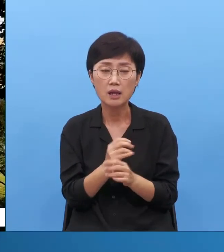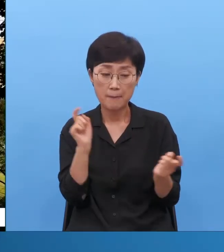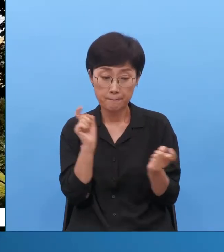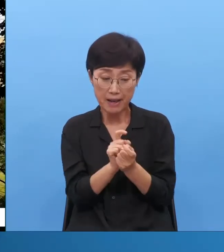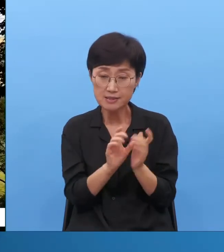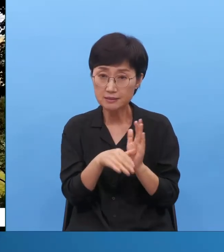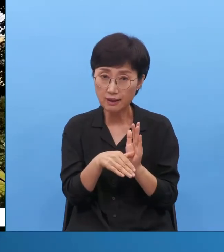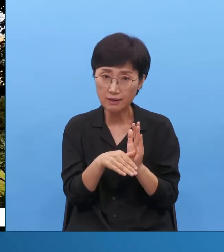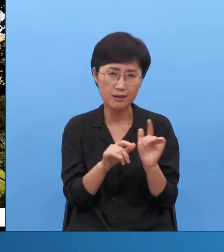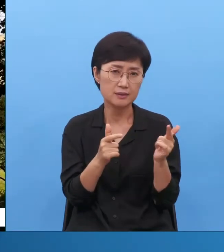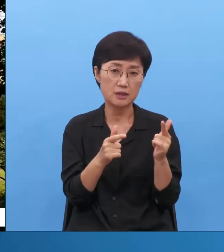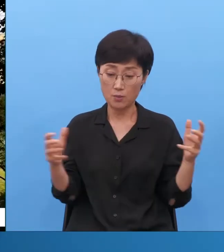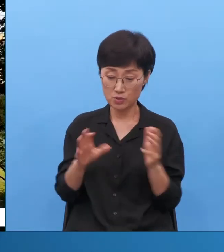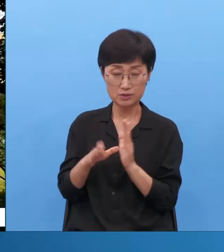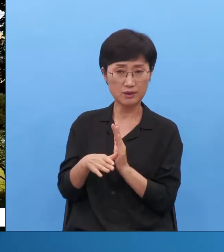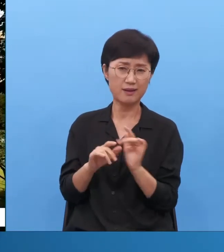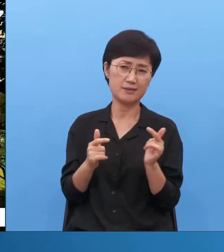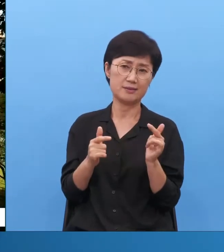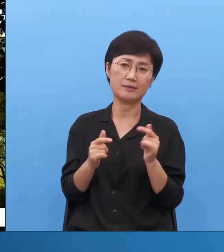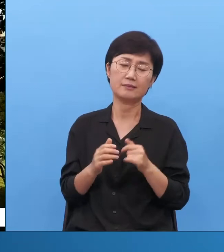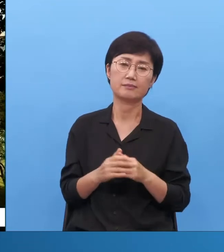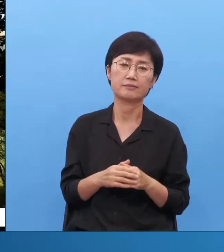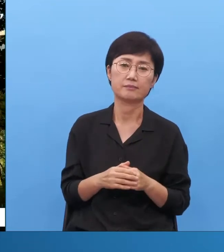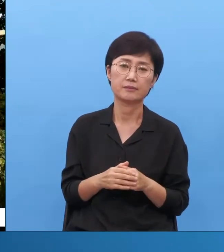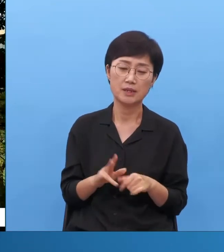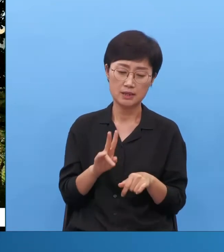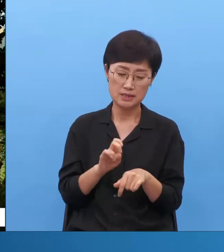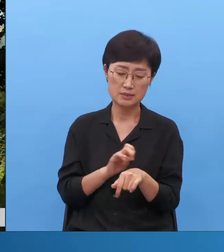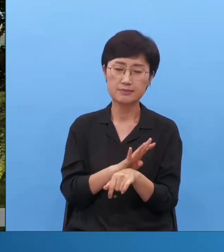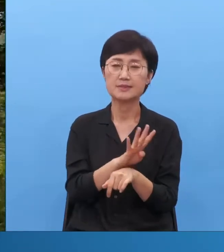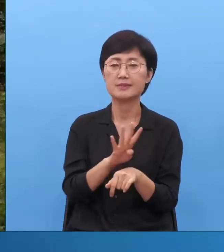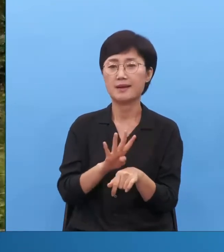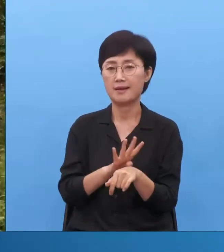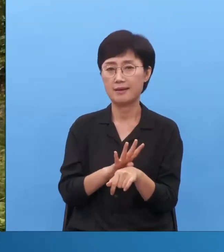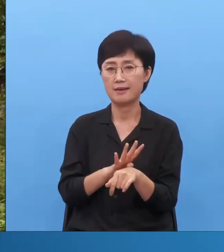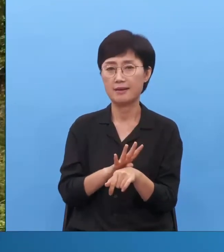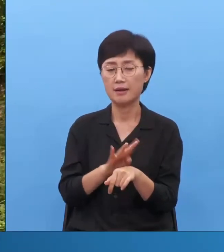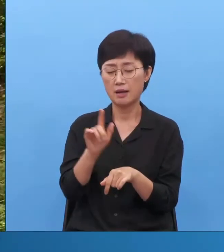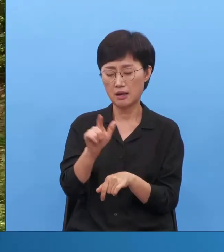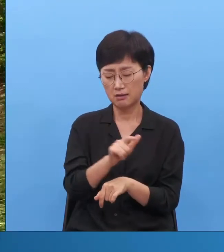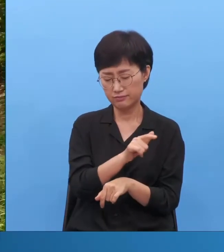아닙니다. 모여서 한 게 아닙니다. 24.